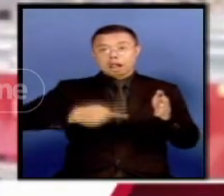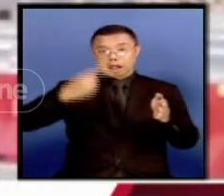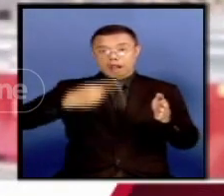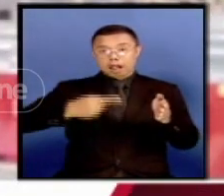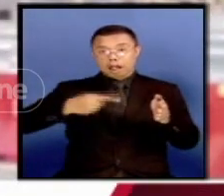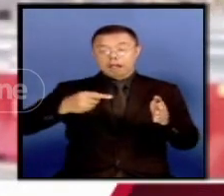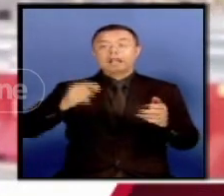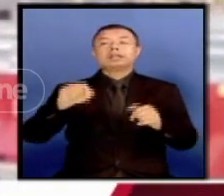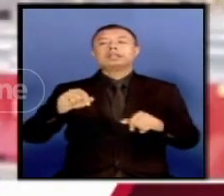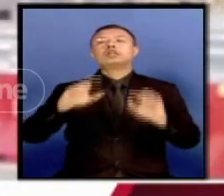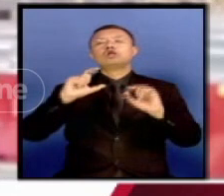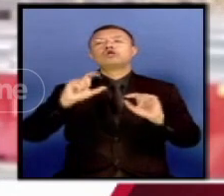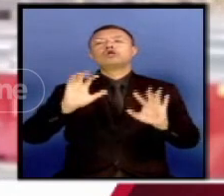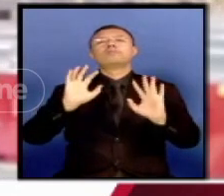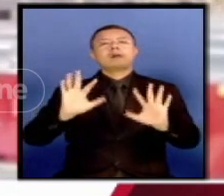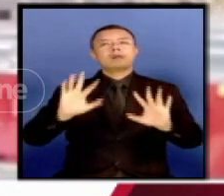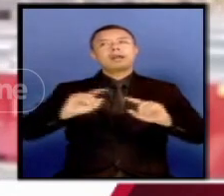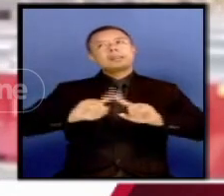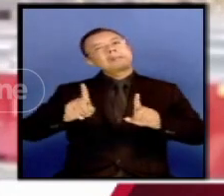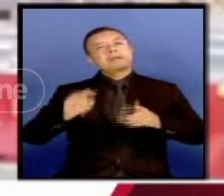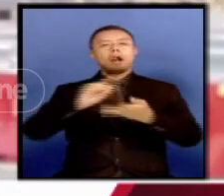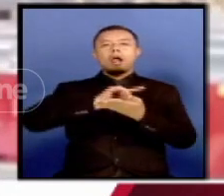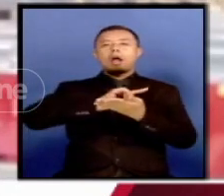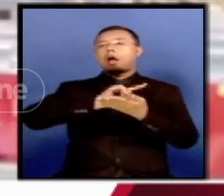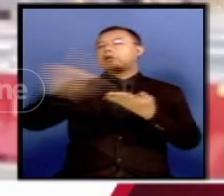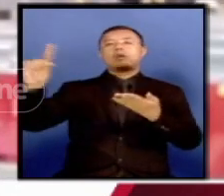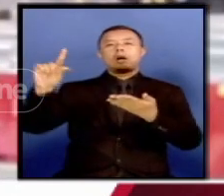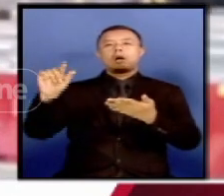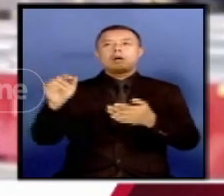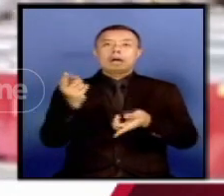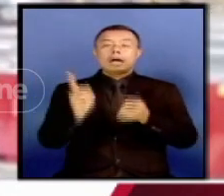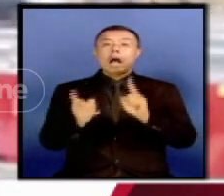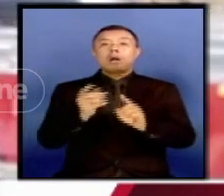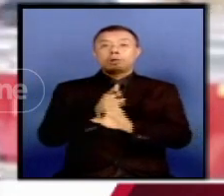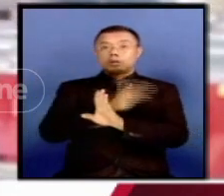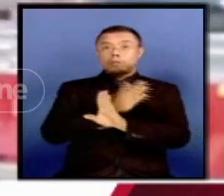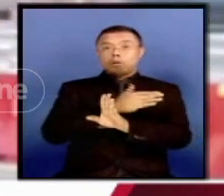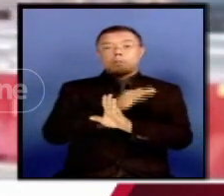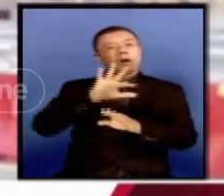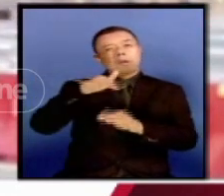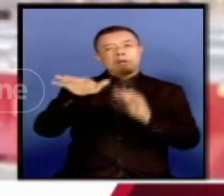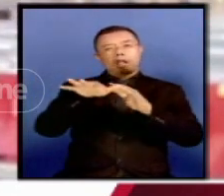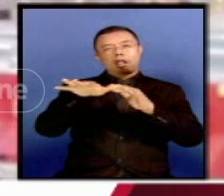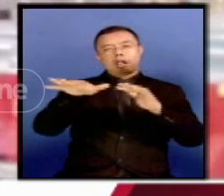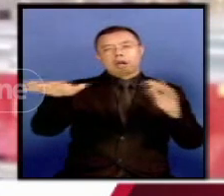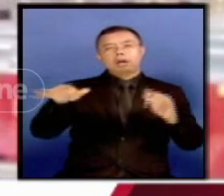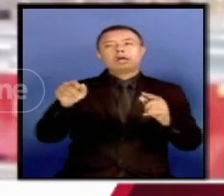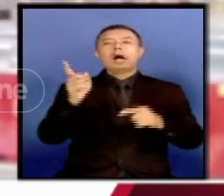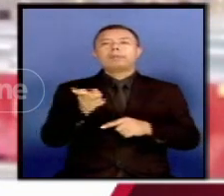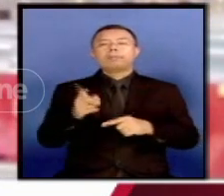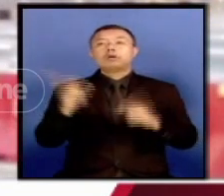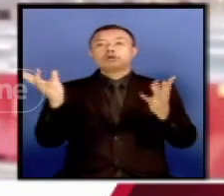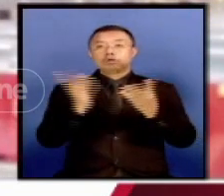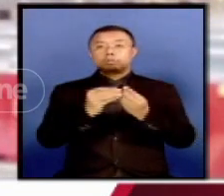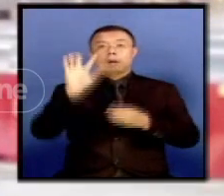ini cukup ramai, tapi masih sangat lancar ya dibanding hari-hari sebelumnya. Karena memang puncak